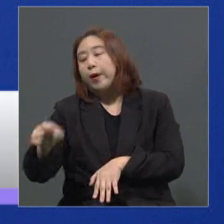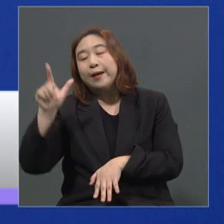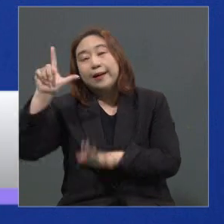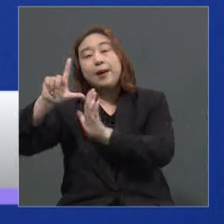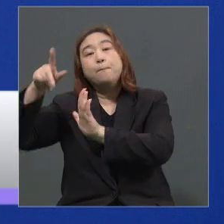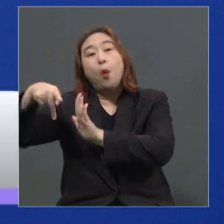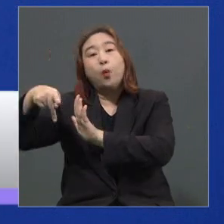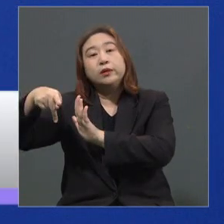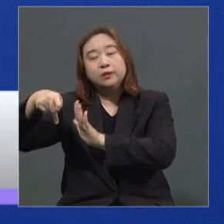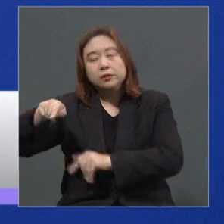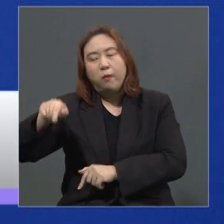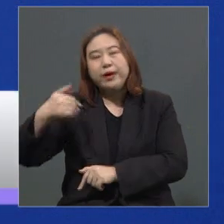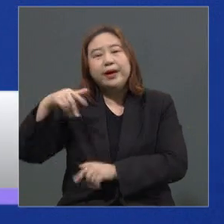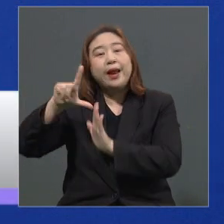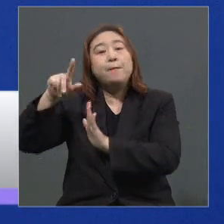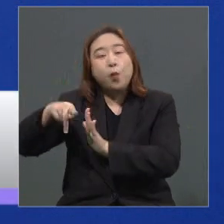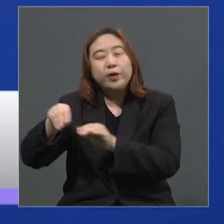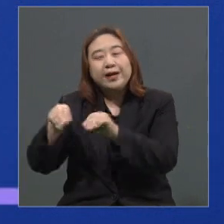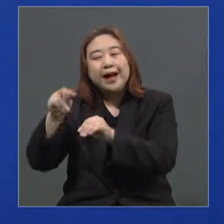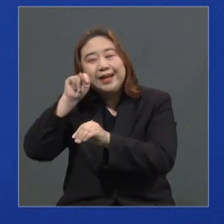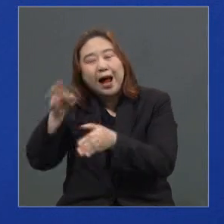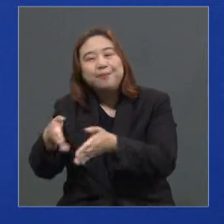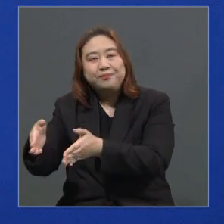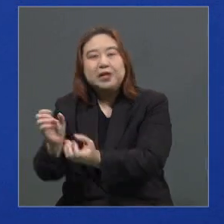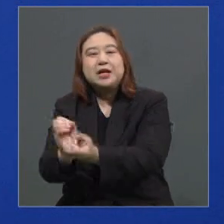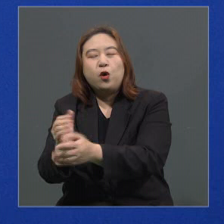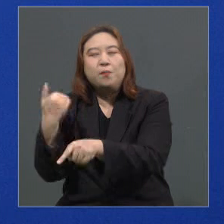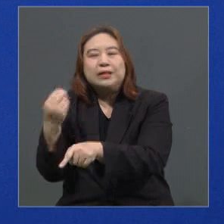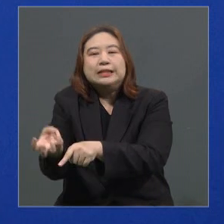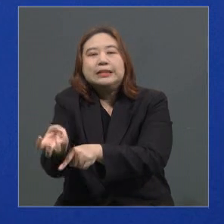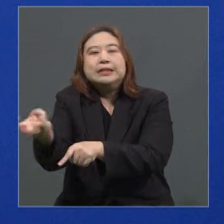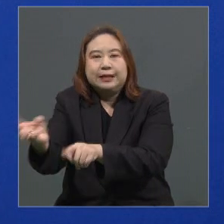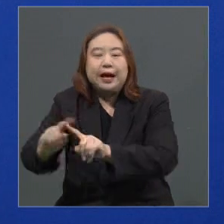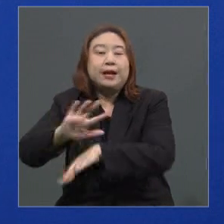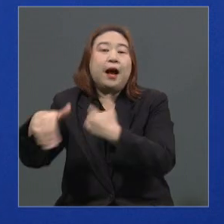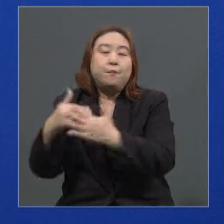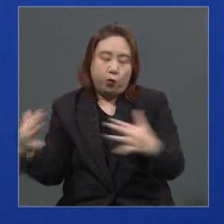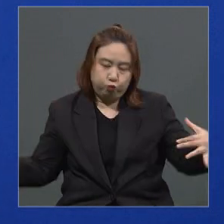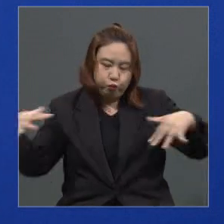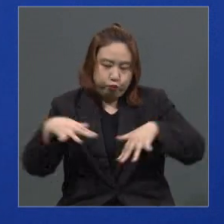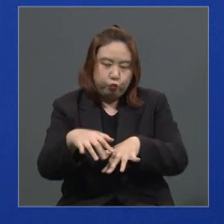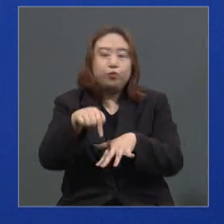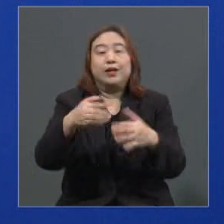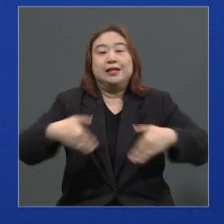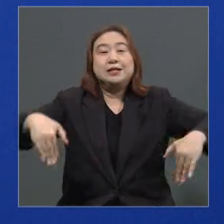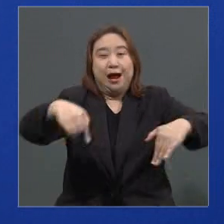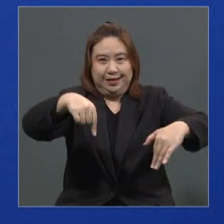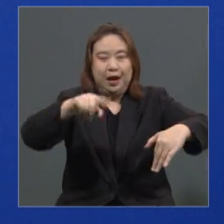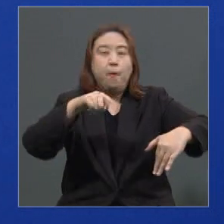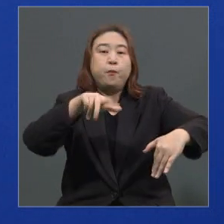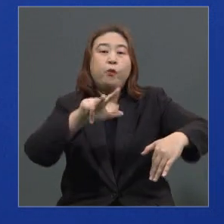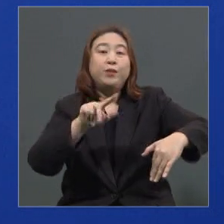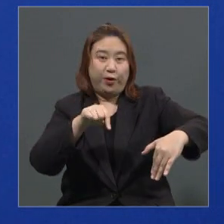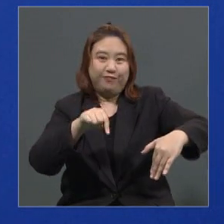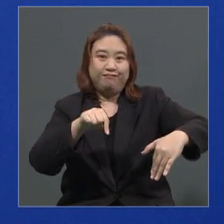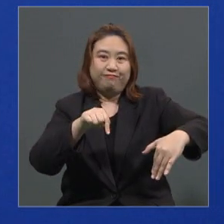โดยบริเวณริมน้ำเนี่ยได้รับผลกระทบแต่น้ำทั้งหมดนี้เองเนี่ยก็จะลงที่เขื่อนภูมิพลที่เรียนนะครับว่าตรงบริเวณอำเภอ